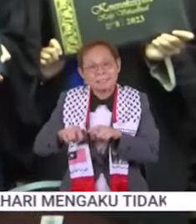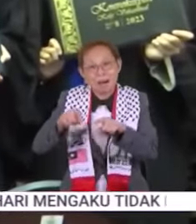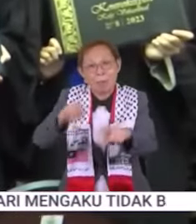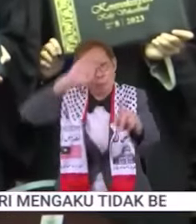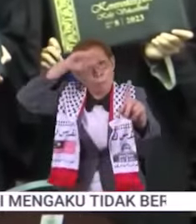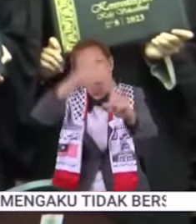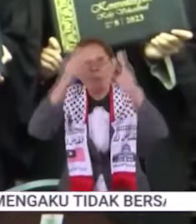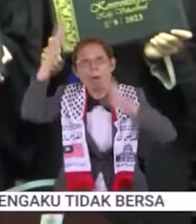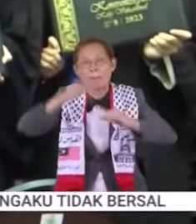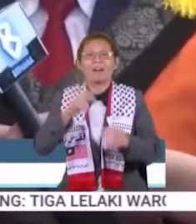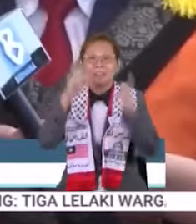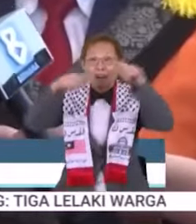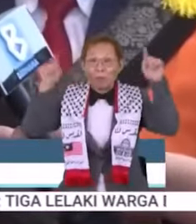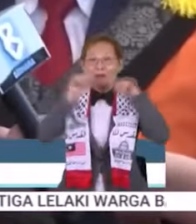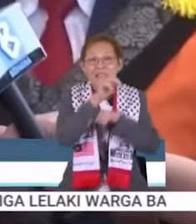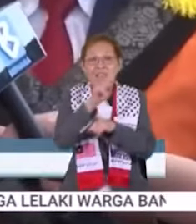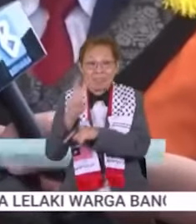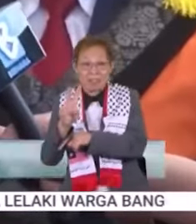Malaysia kepada graduan